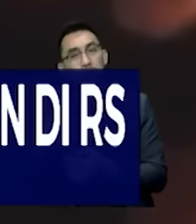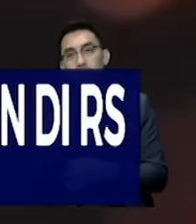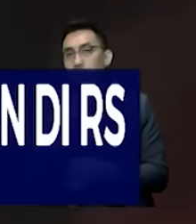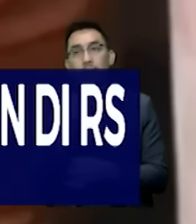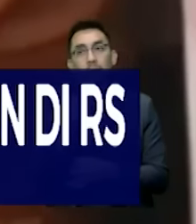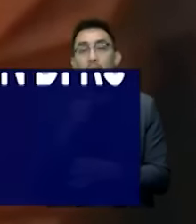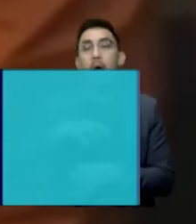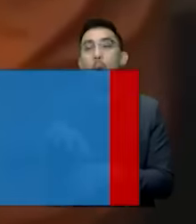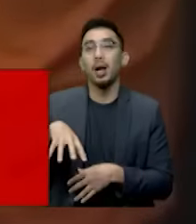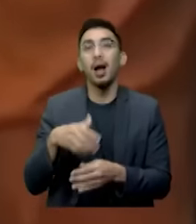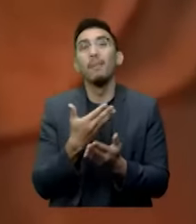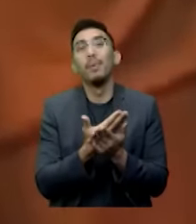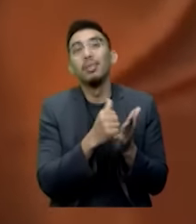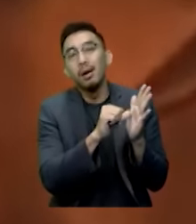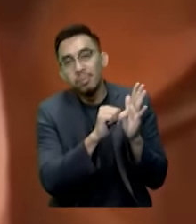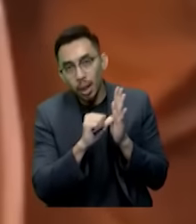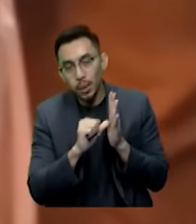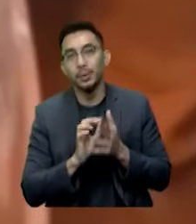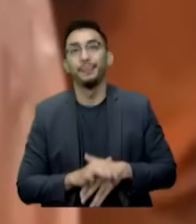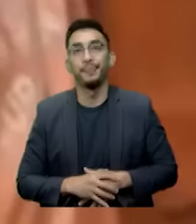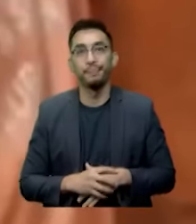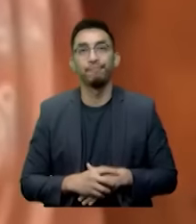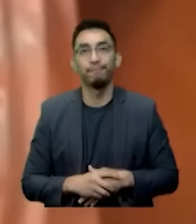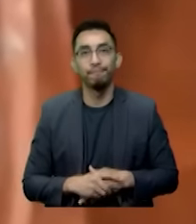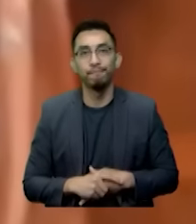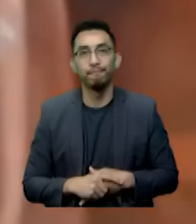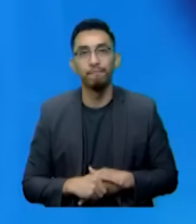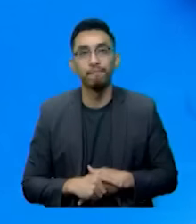kebakaran. Dari Jakarta, Miftahul Ghani, iNews melaporkan.